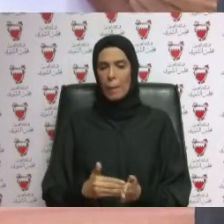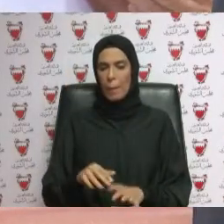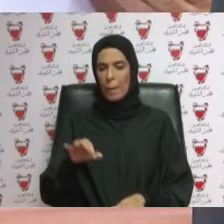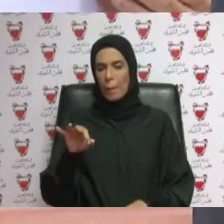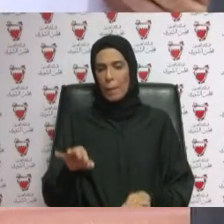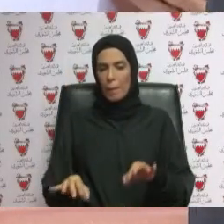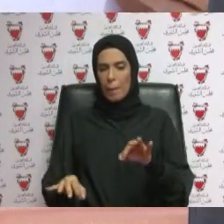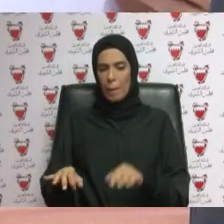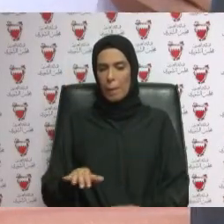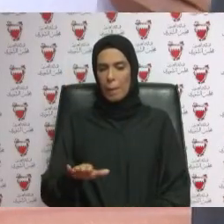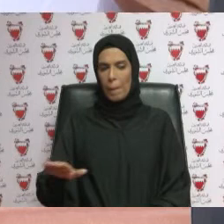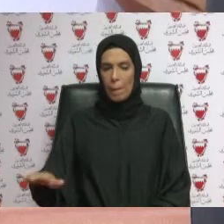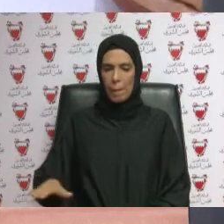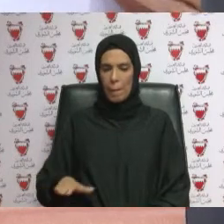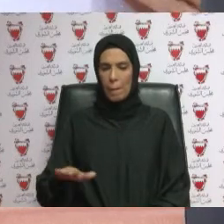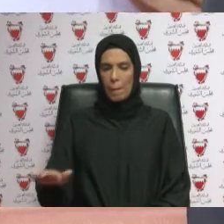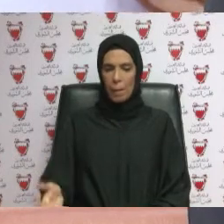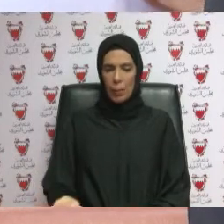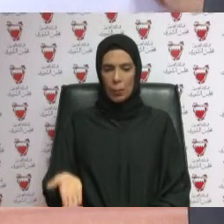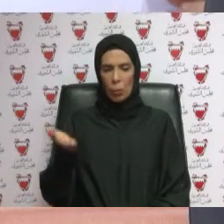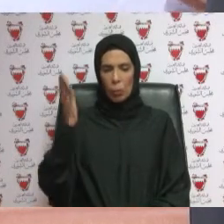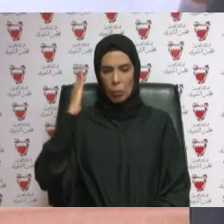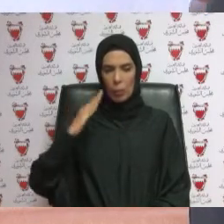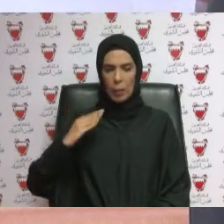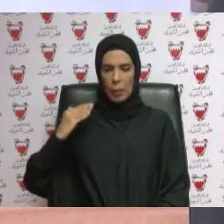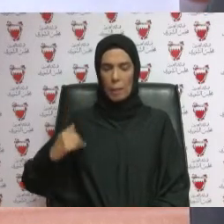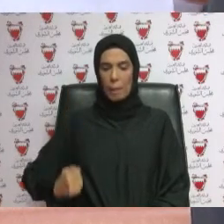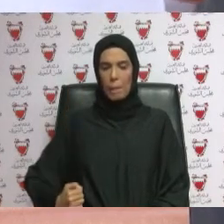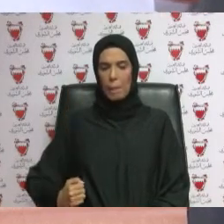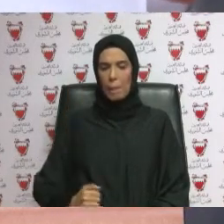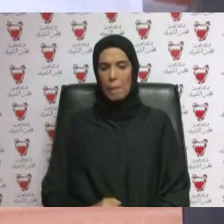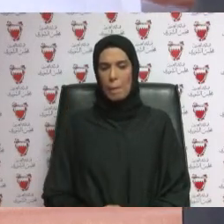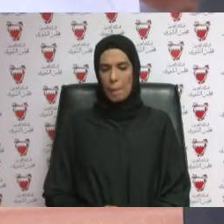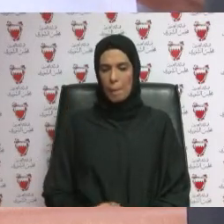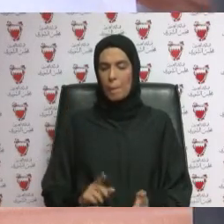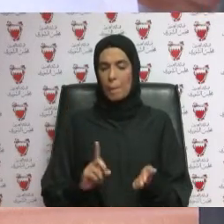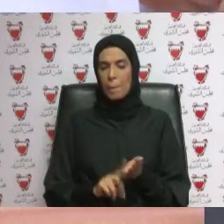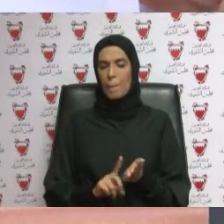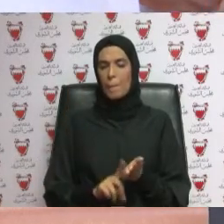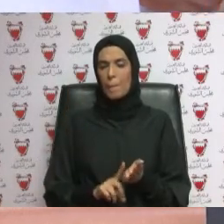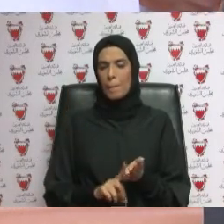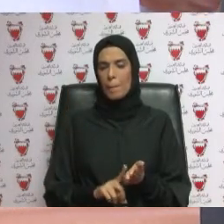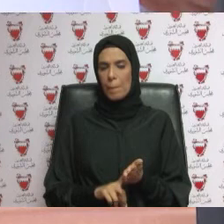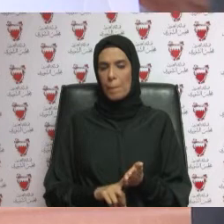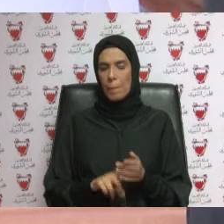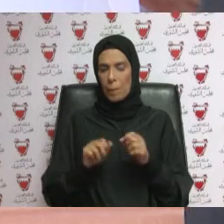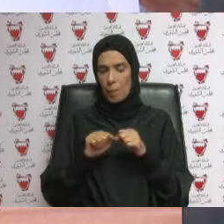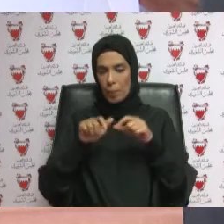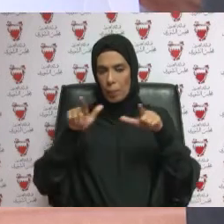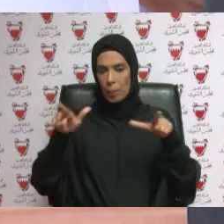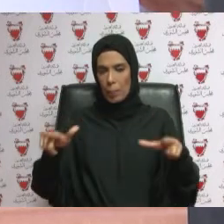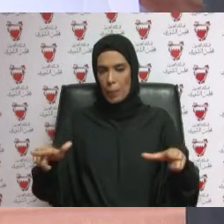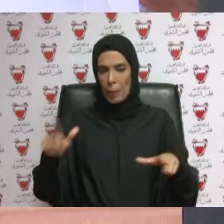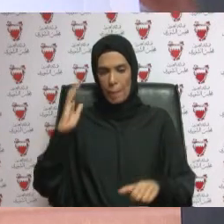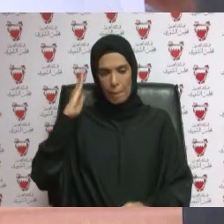الاستراتيجية الوطنية للنهوض بالمرأة البحرينية. ولا بد لنا أن نبين أن